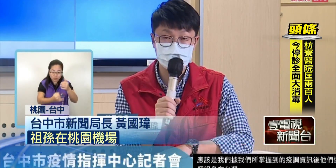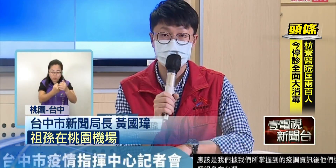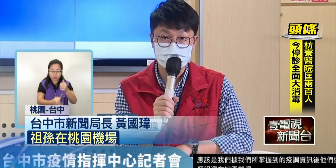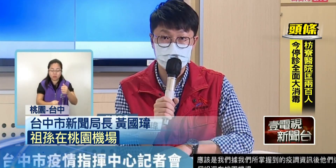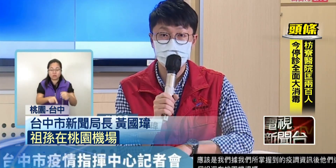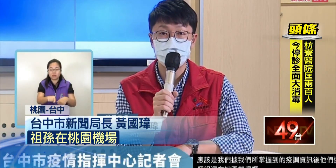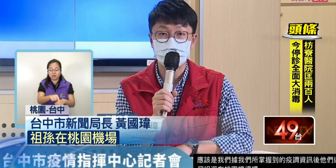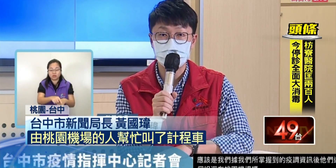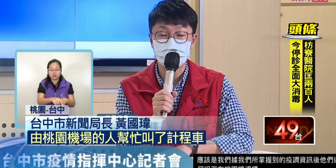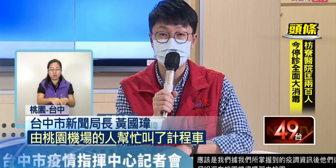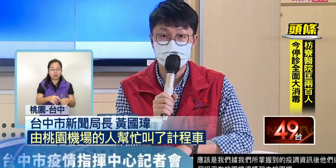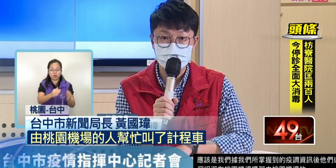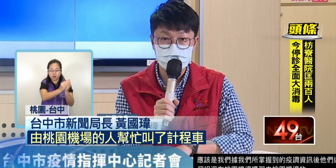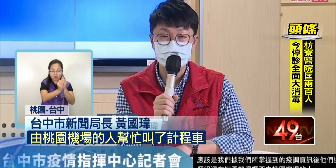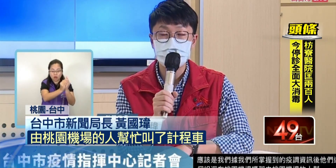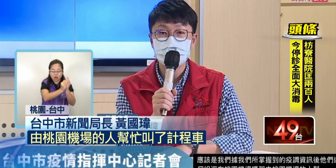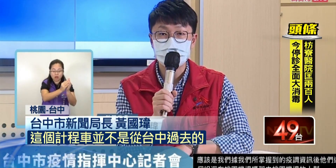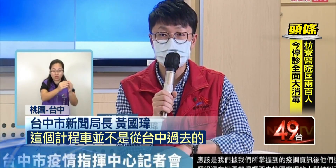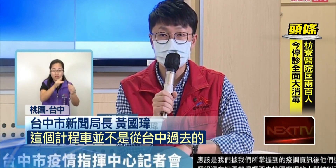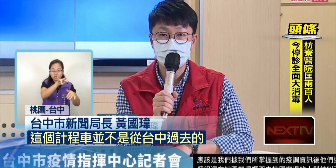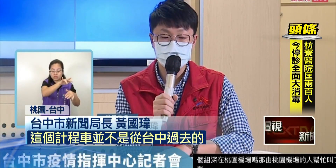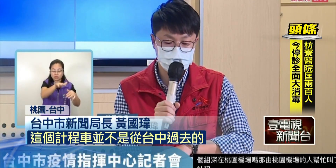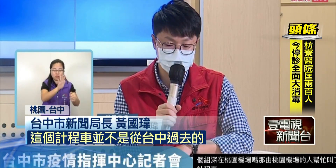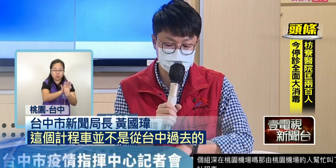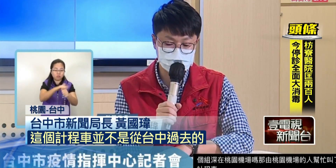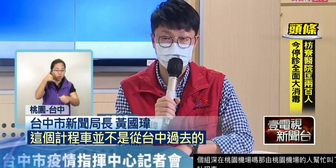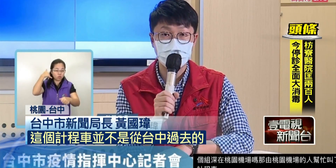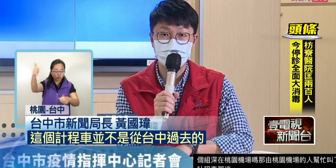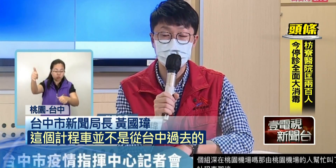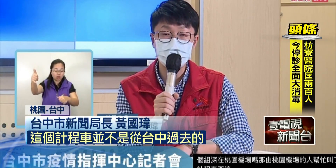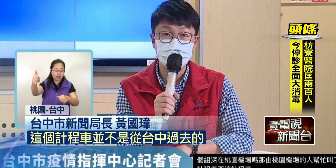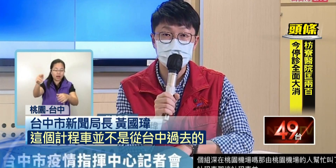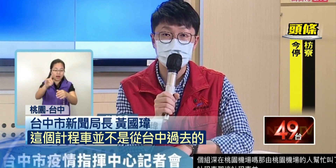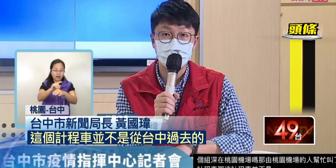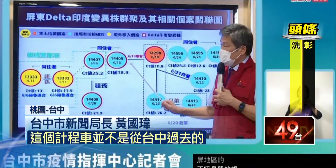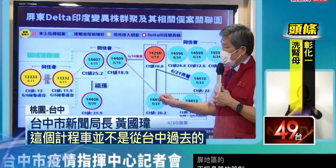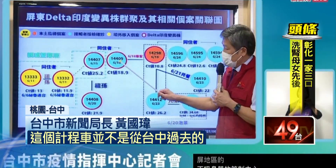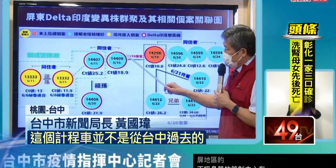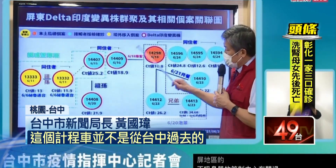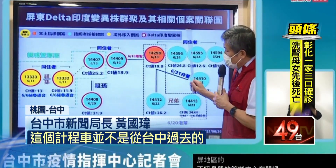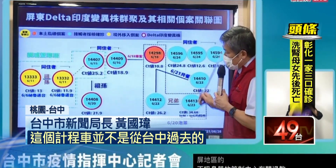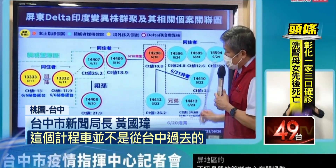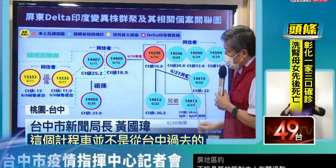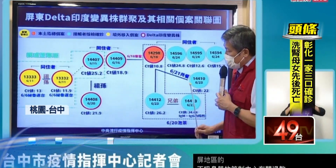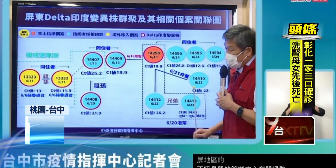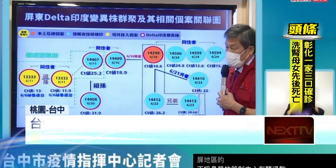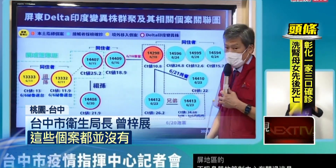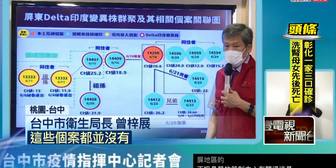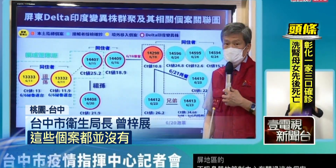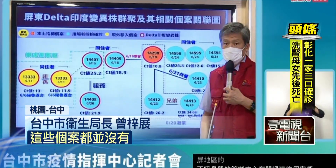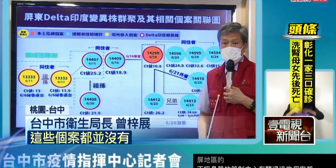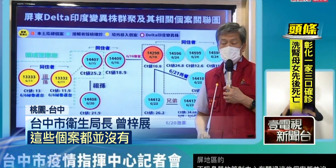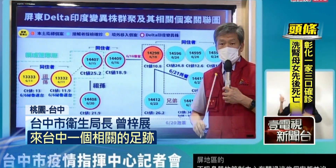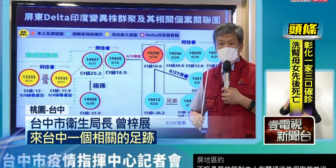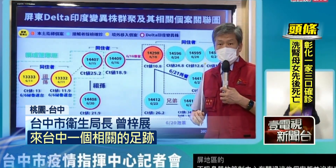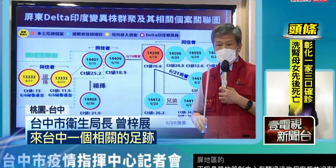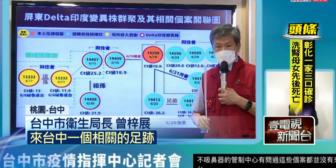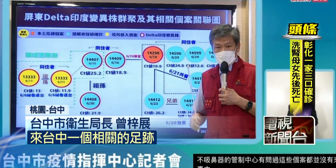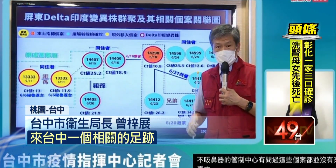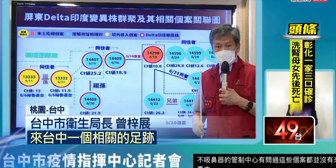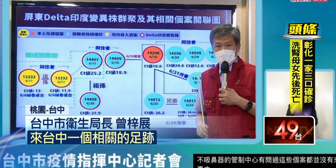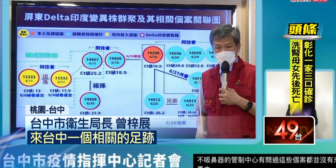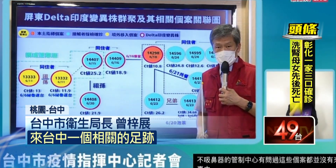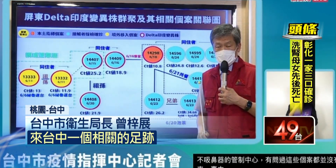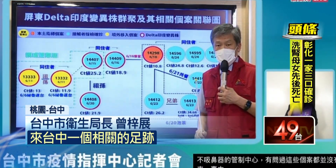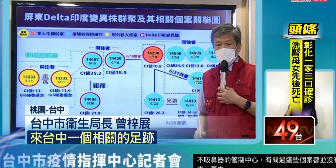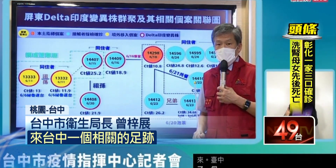桃园机场的人帮忙叫了计程车，那这计程车并不是从台中过去的。 这些个案都并没有来台中的一个